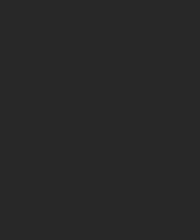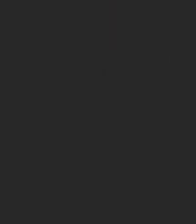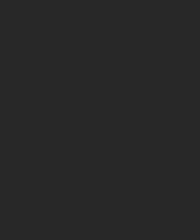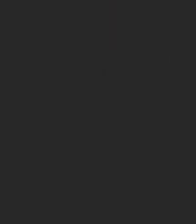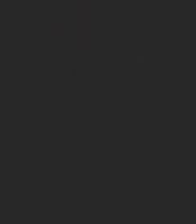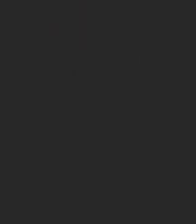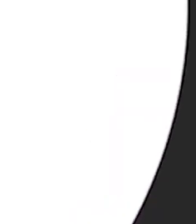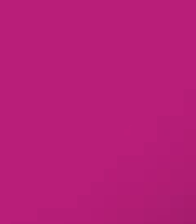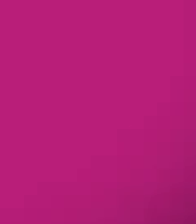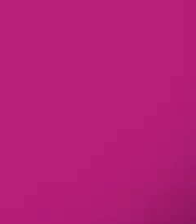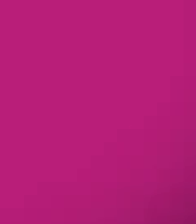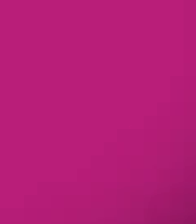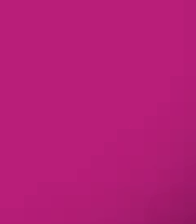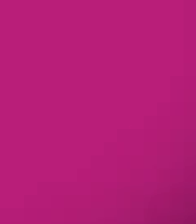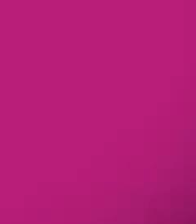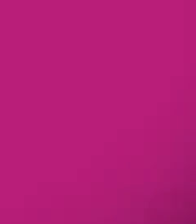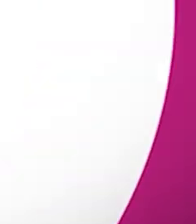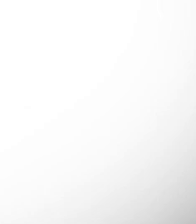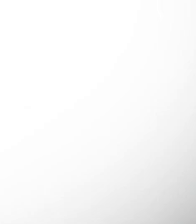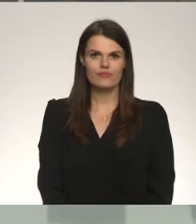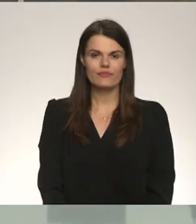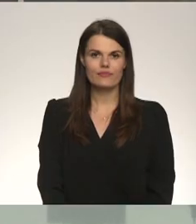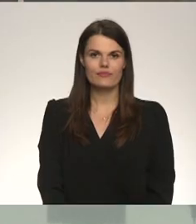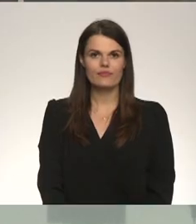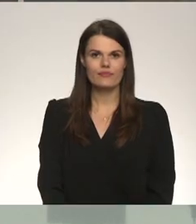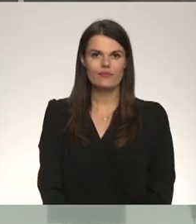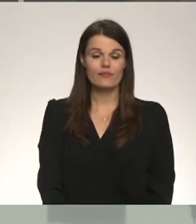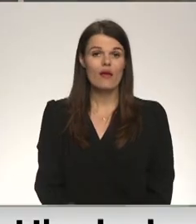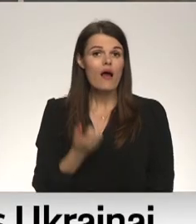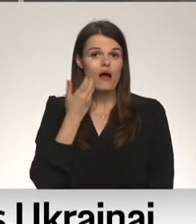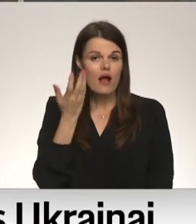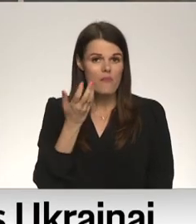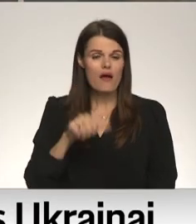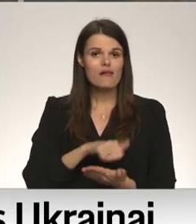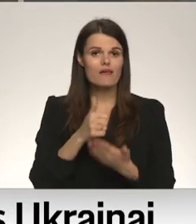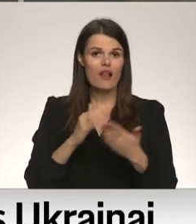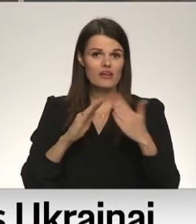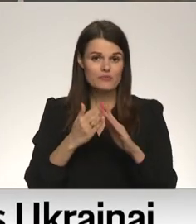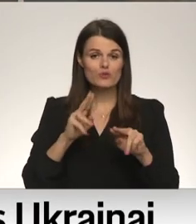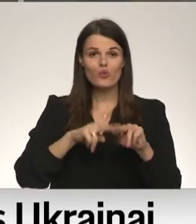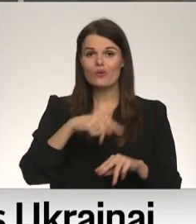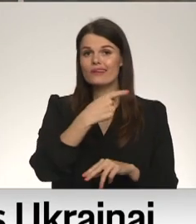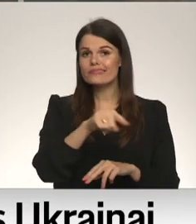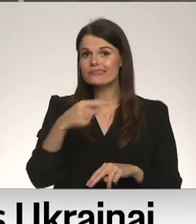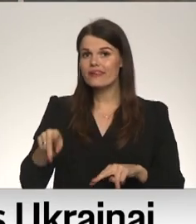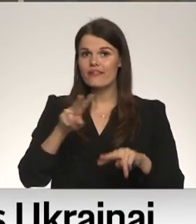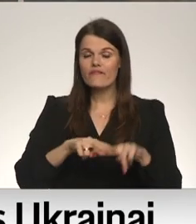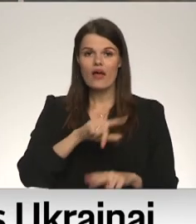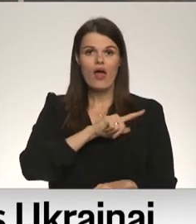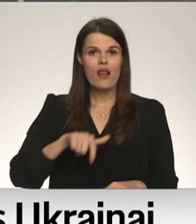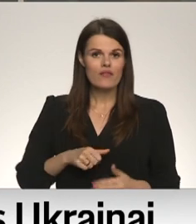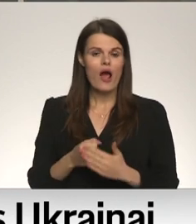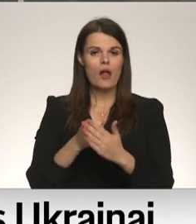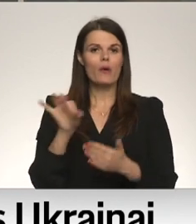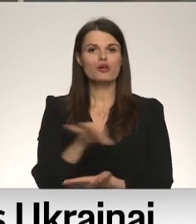Re, viss ēters ir te! Kamēr galvaspilsētā un citviet Latvijā atbalsta koncerti